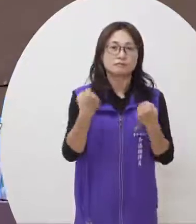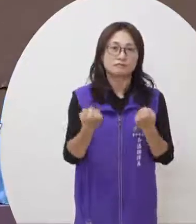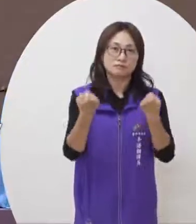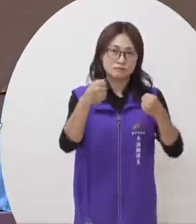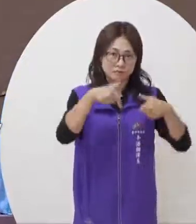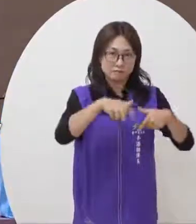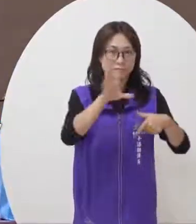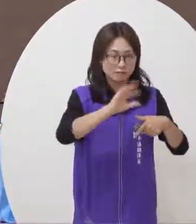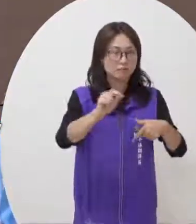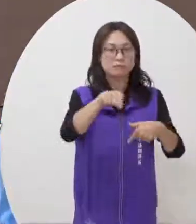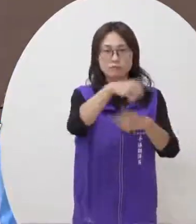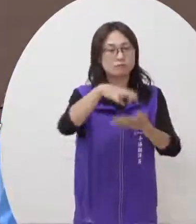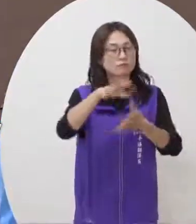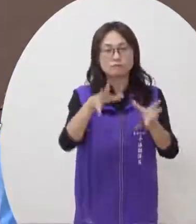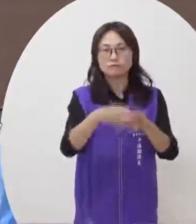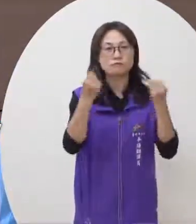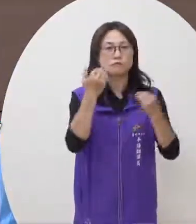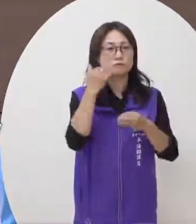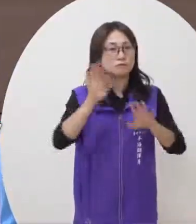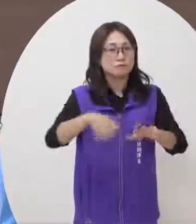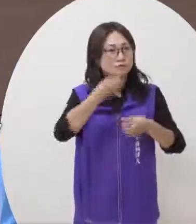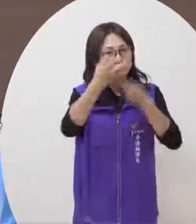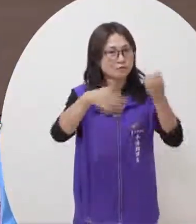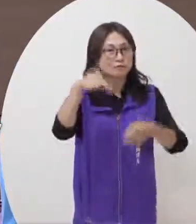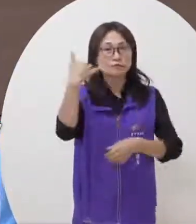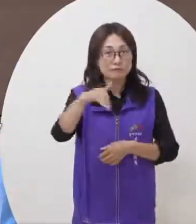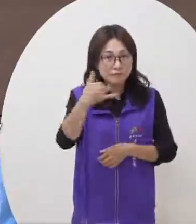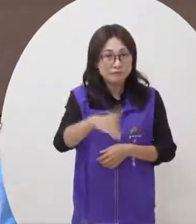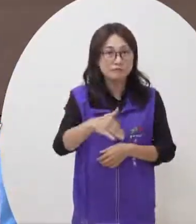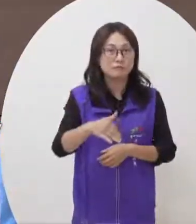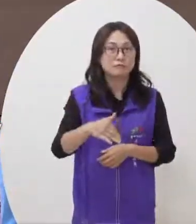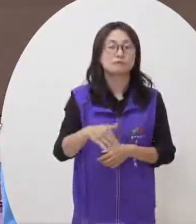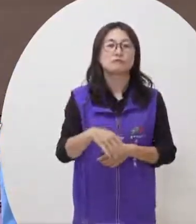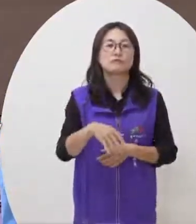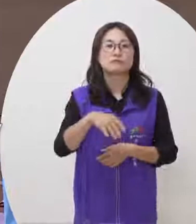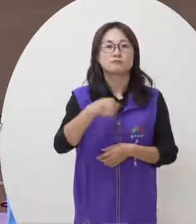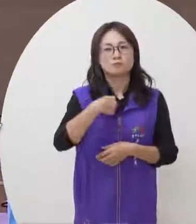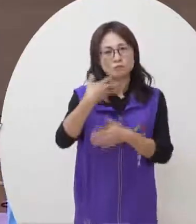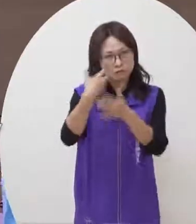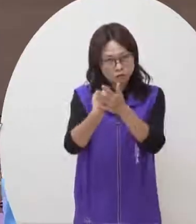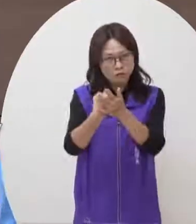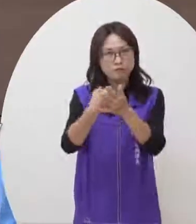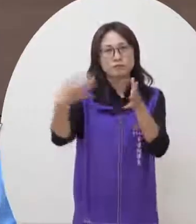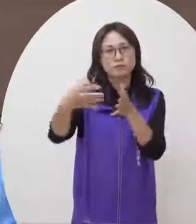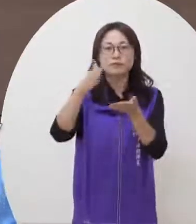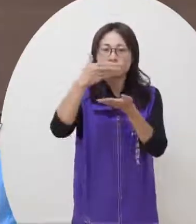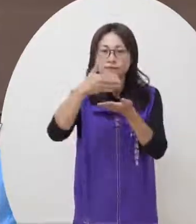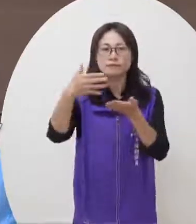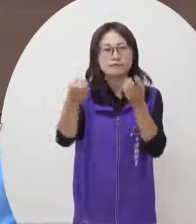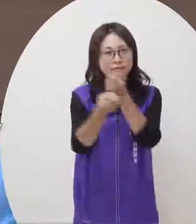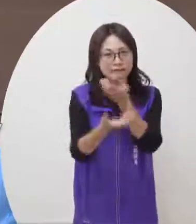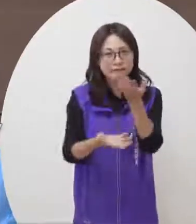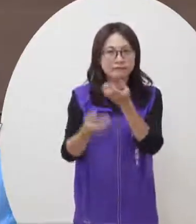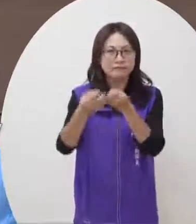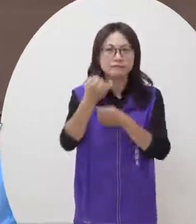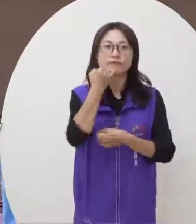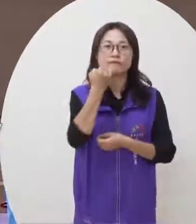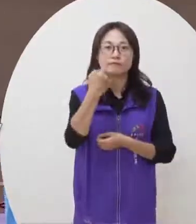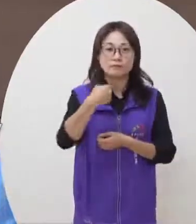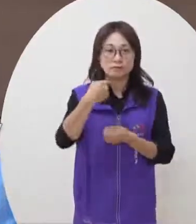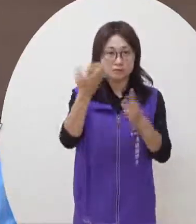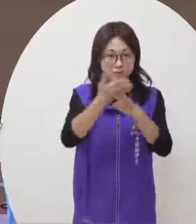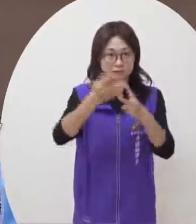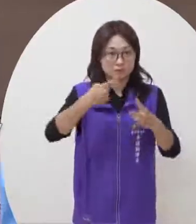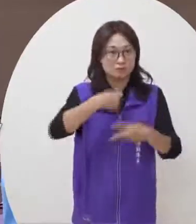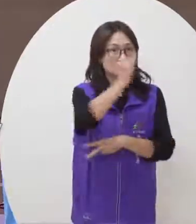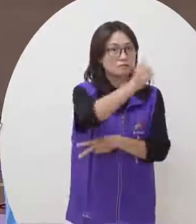心哈，所以现在没有发言完的，我们待会留在现场，或者我待会到西屯其他地方的时候都还可以谈，不要担心，这是得